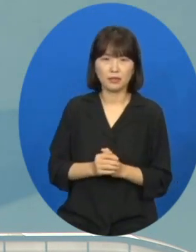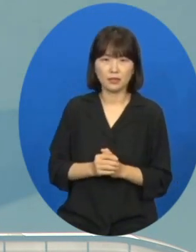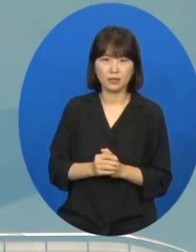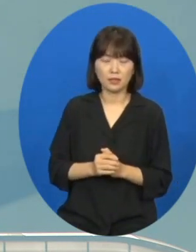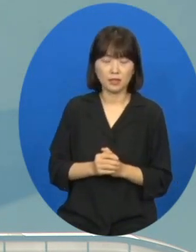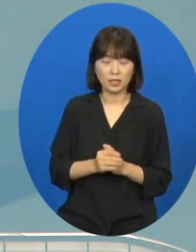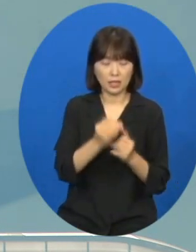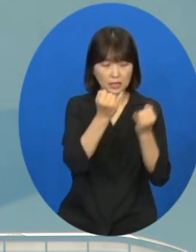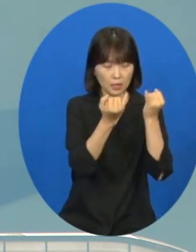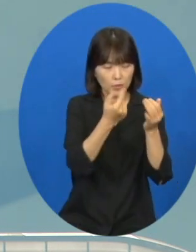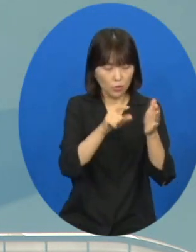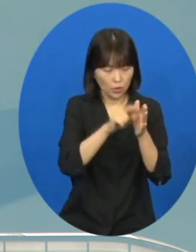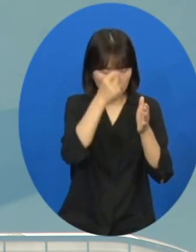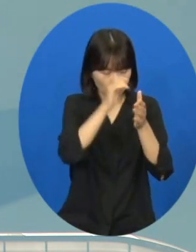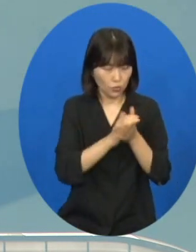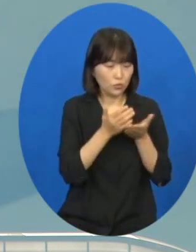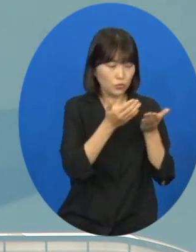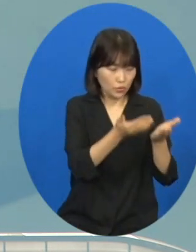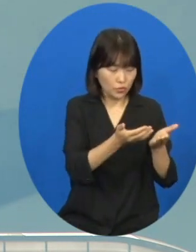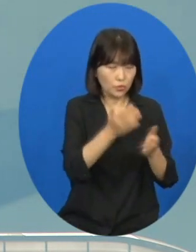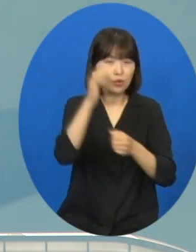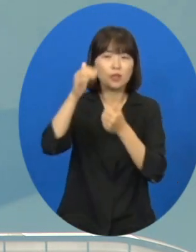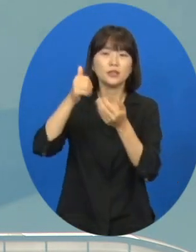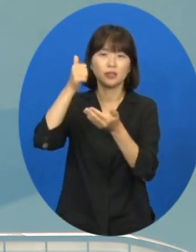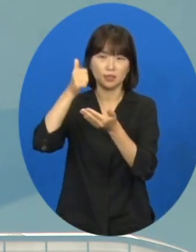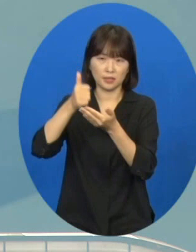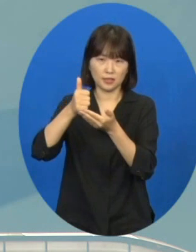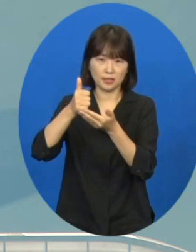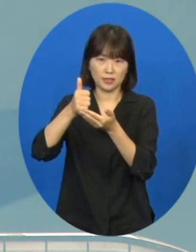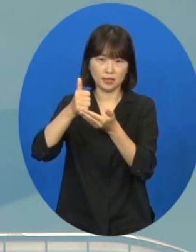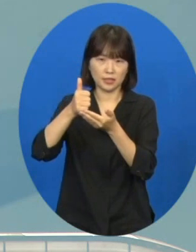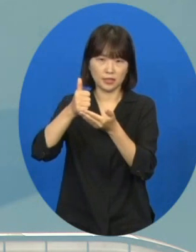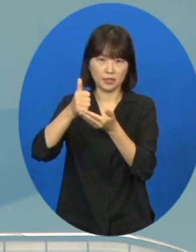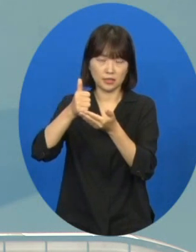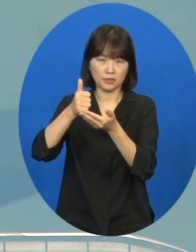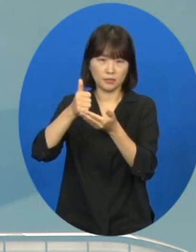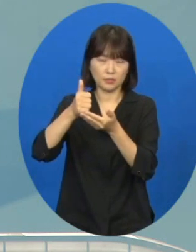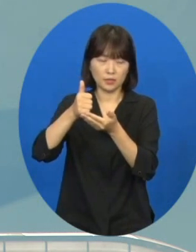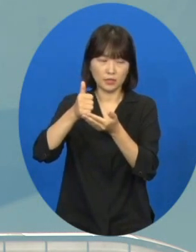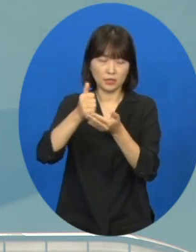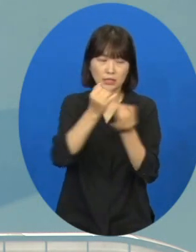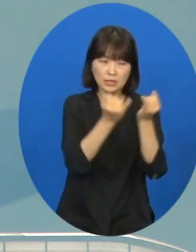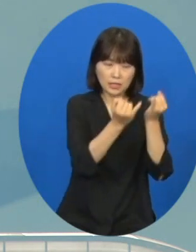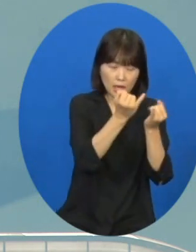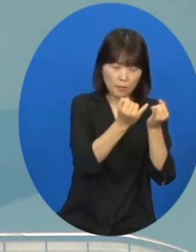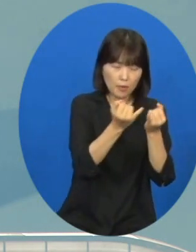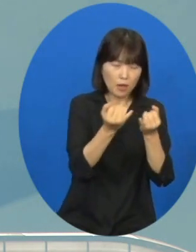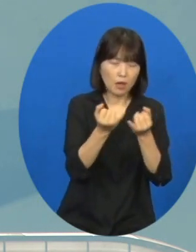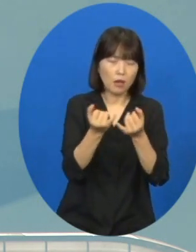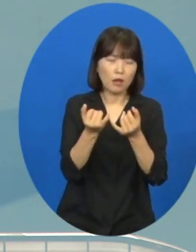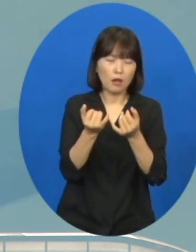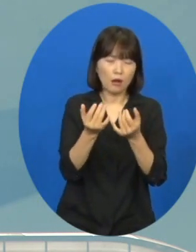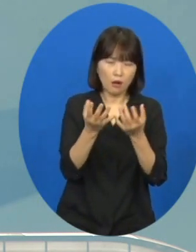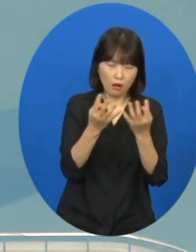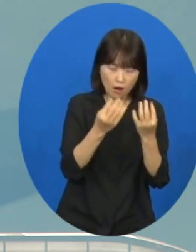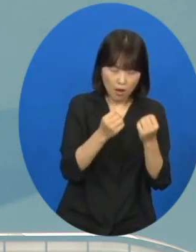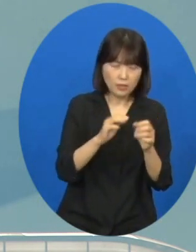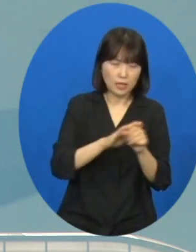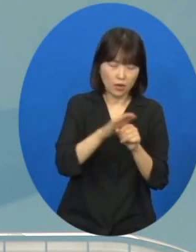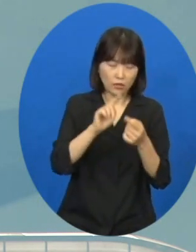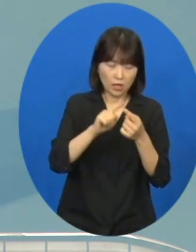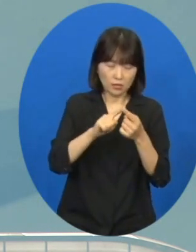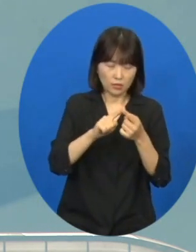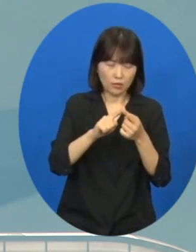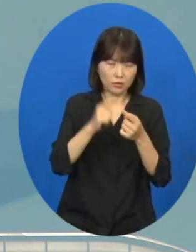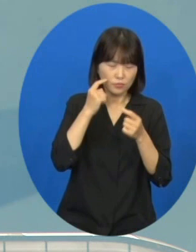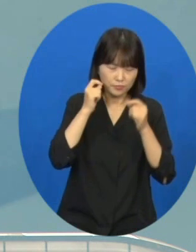그 자매를 위해서 기도했어요. 하나님, 하나님이 얼마나 사랑하는지를 알게 해주세요. 그냥